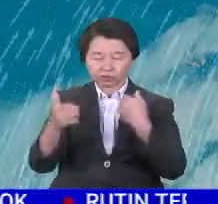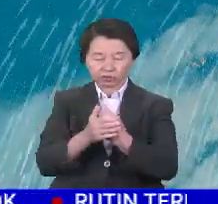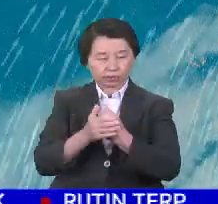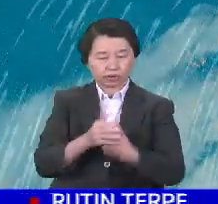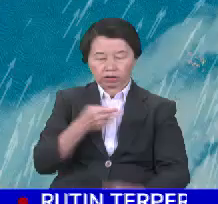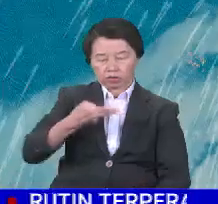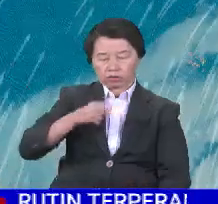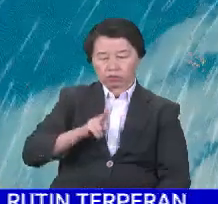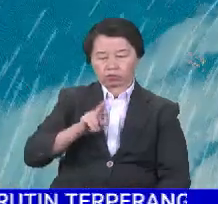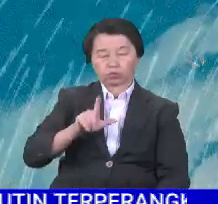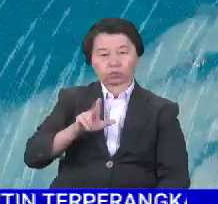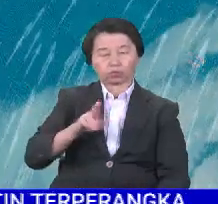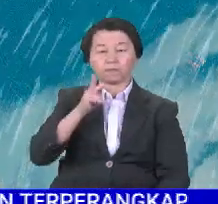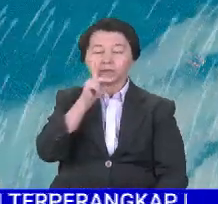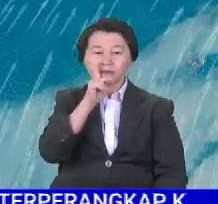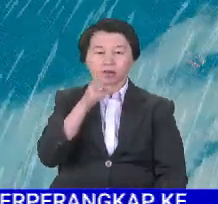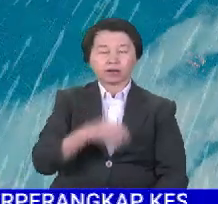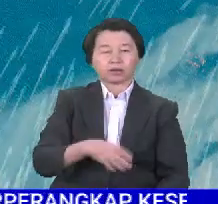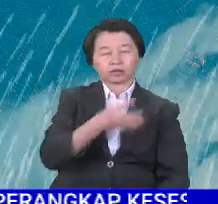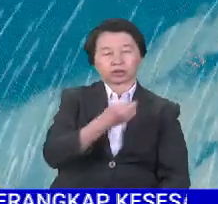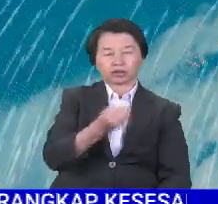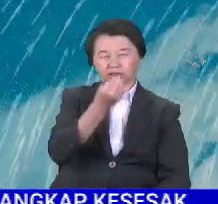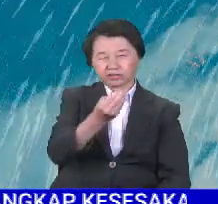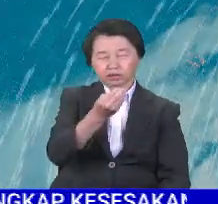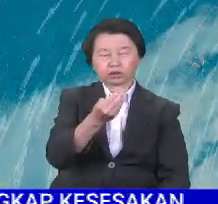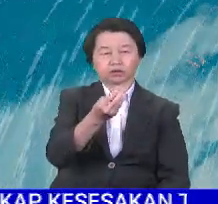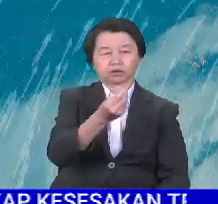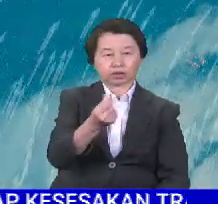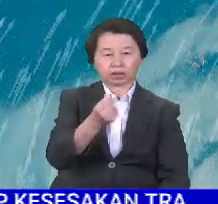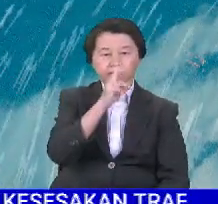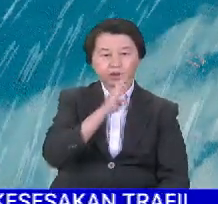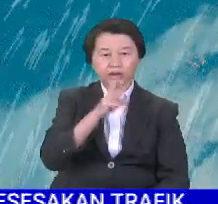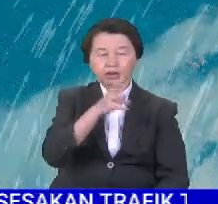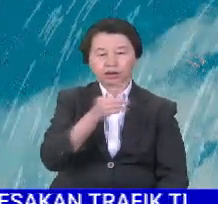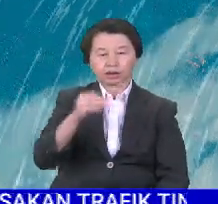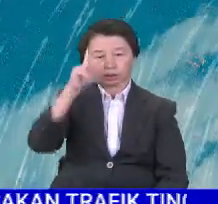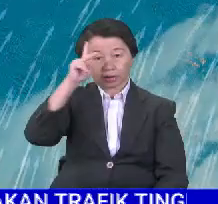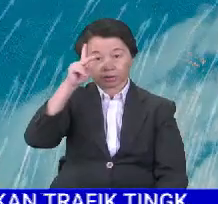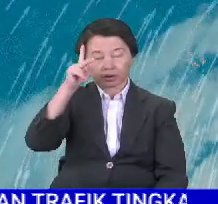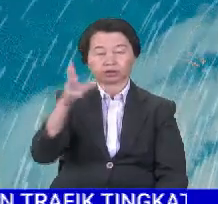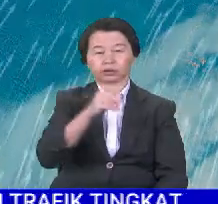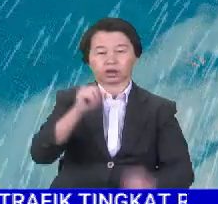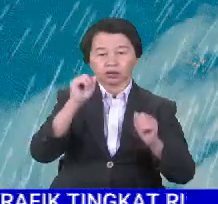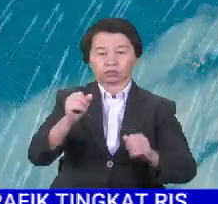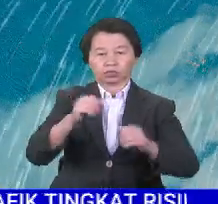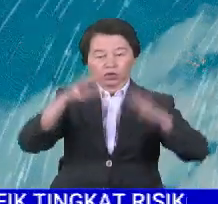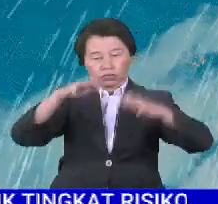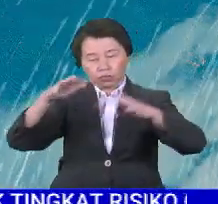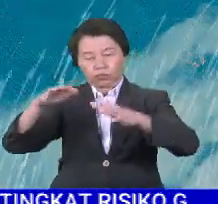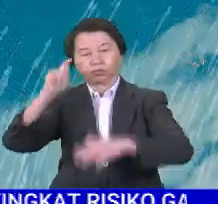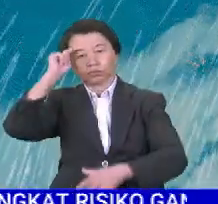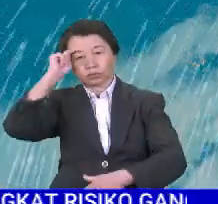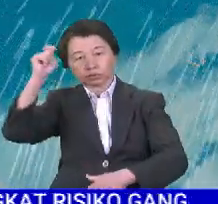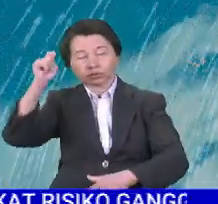dan sedikit di Tanah Merah dan juga Pasir Mas jajahan negeri Kelantan. Dan dijangkakan ia juga boleh memasuki negeri